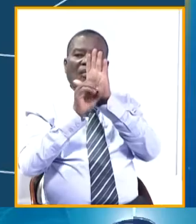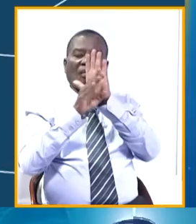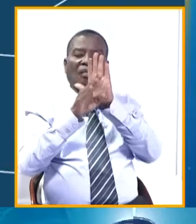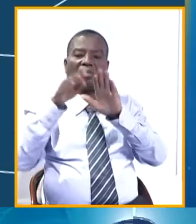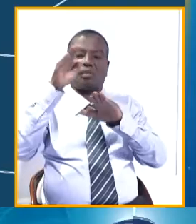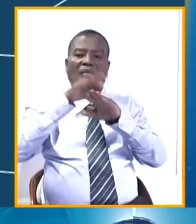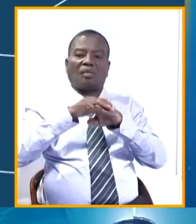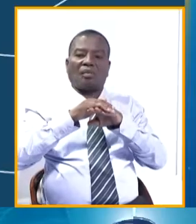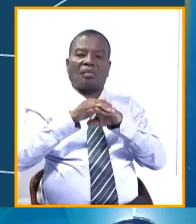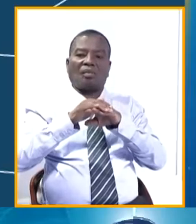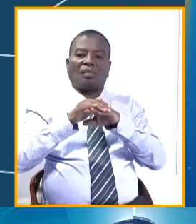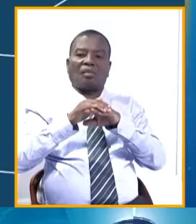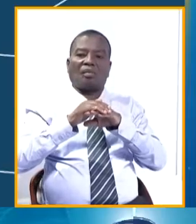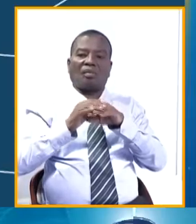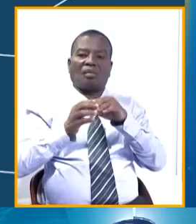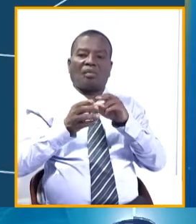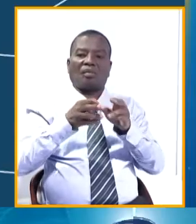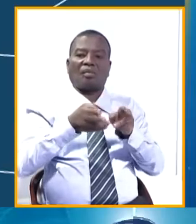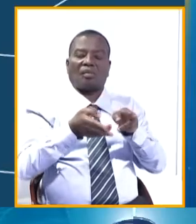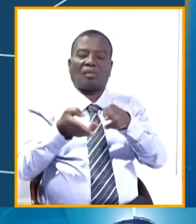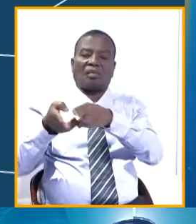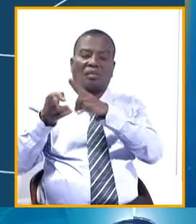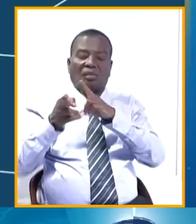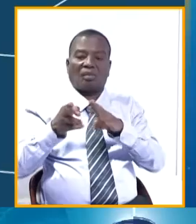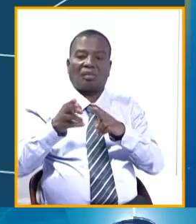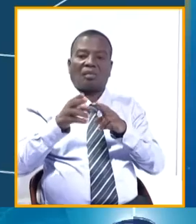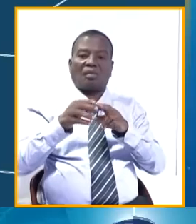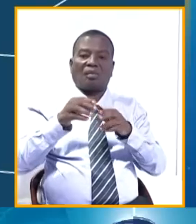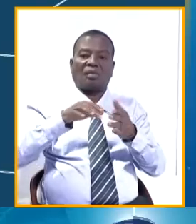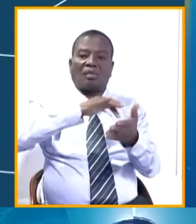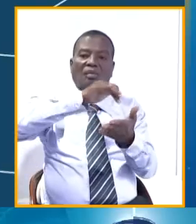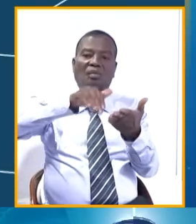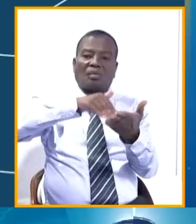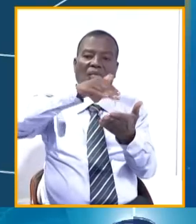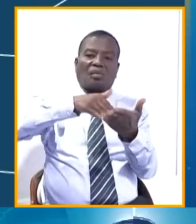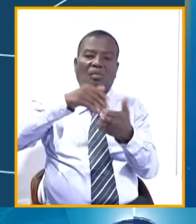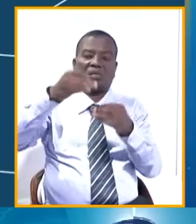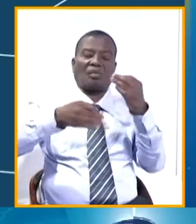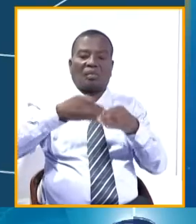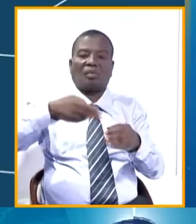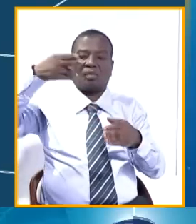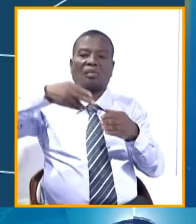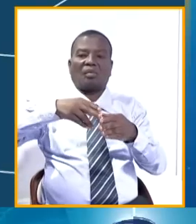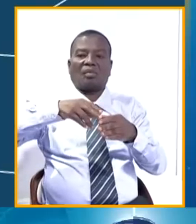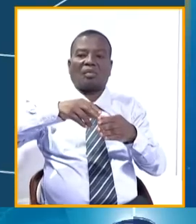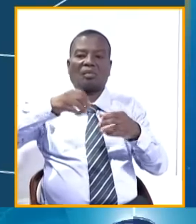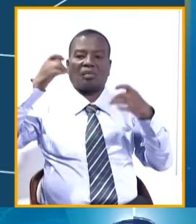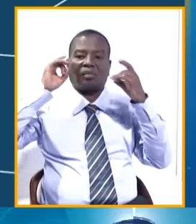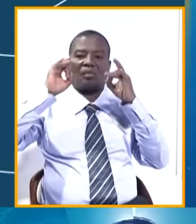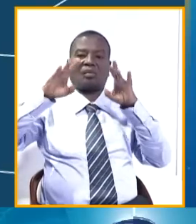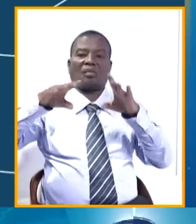sur les principaux axes de circulation, notamment les carrefours jugés à haut risque d'accident.